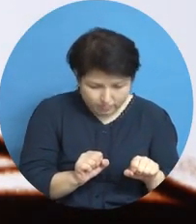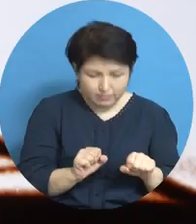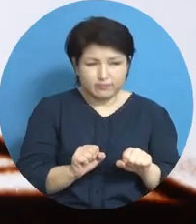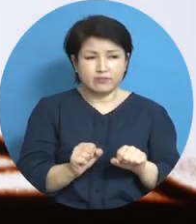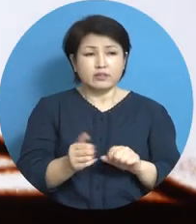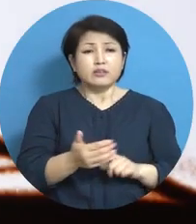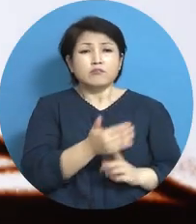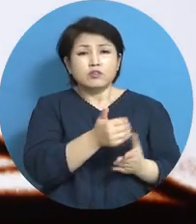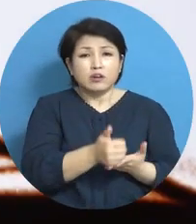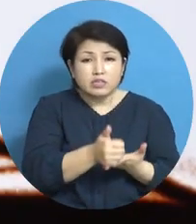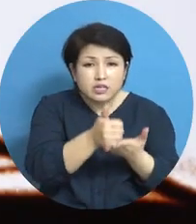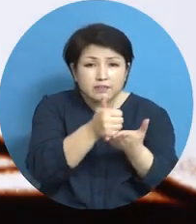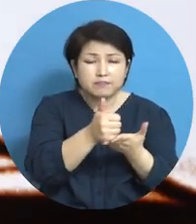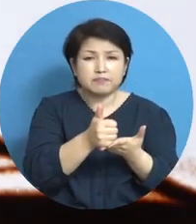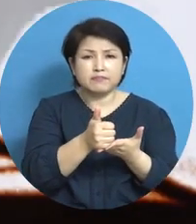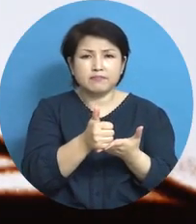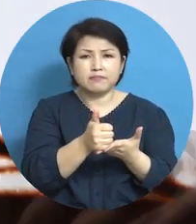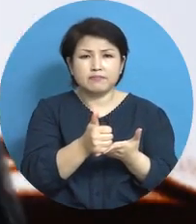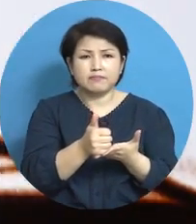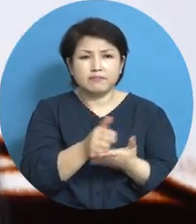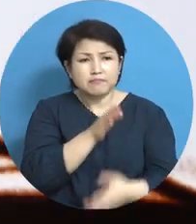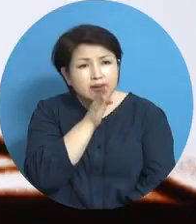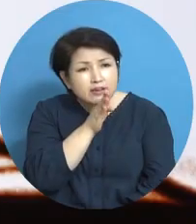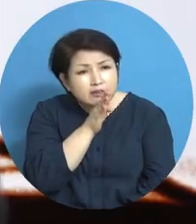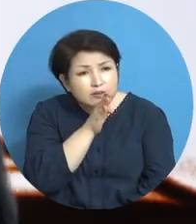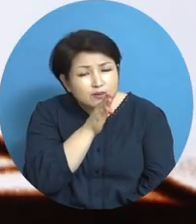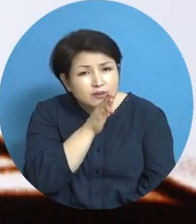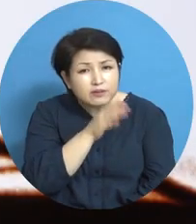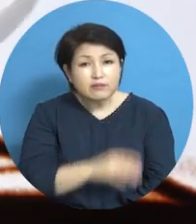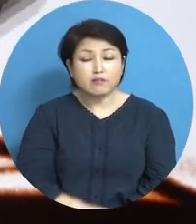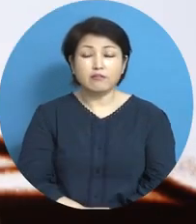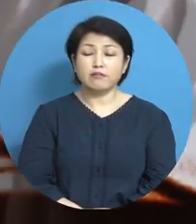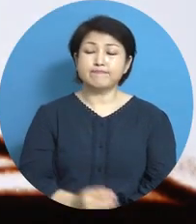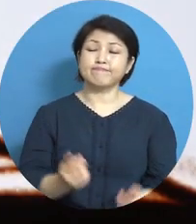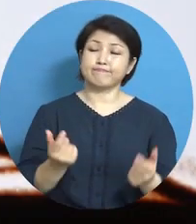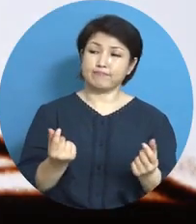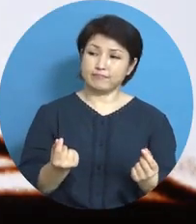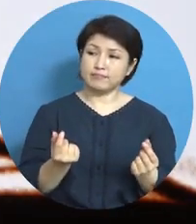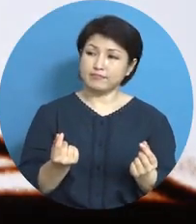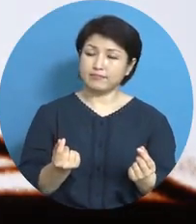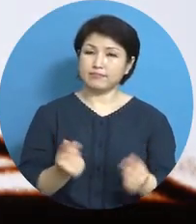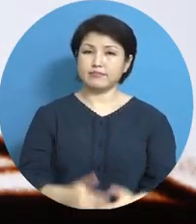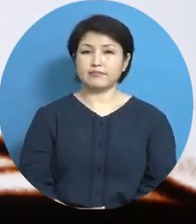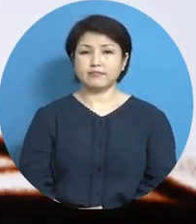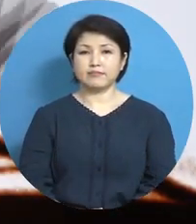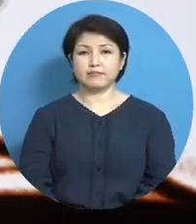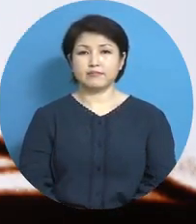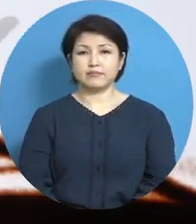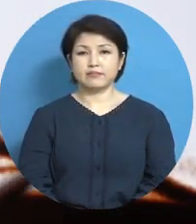부처님, 부처님이 아니십니까? 그렇다. 저는